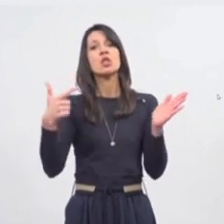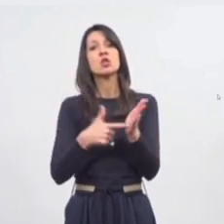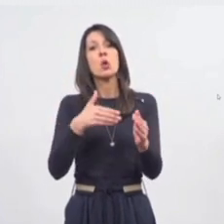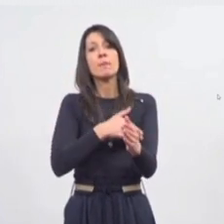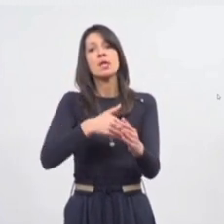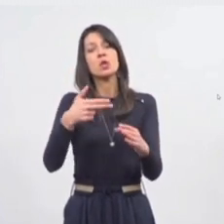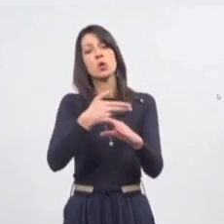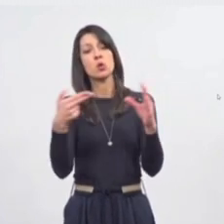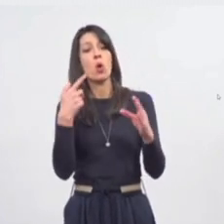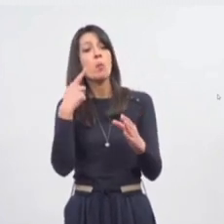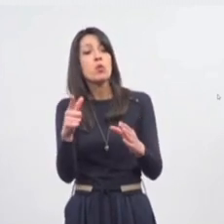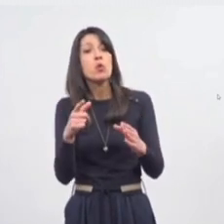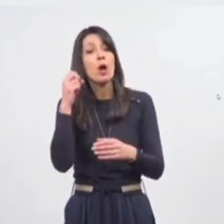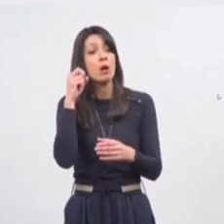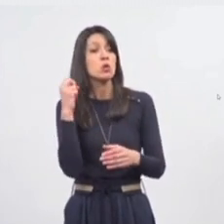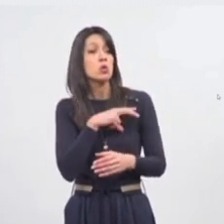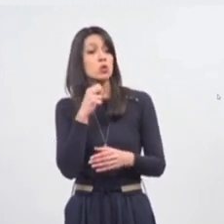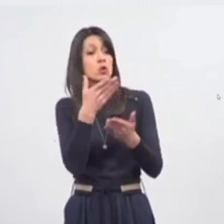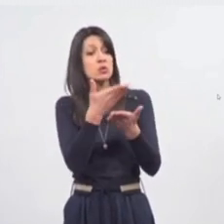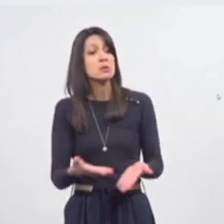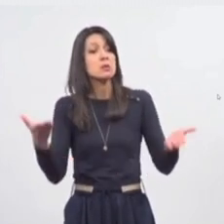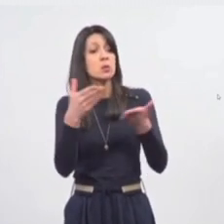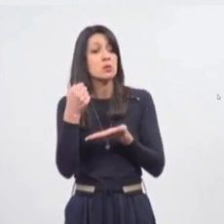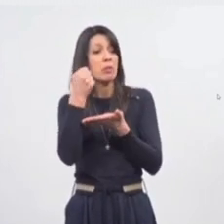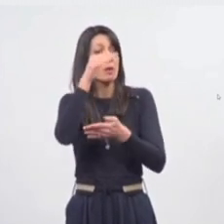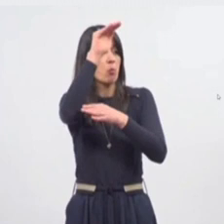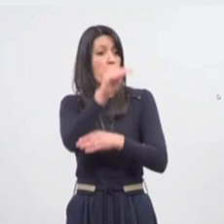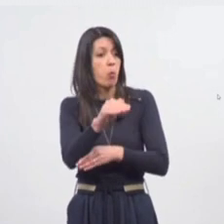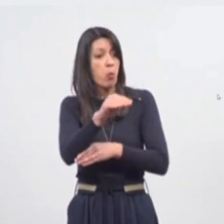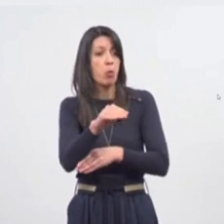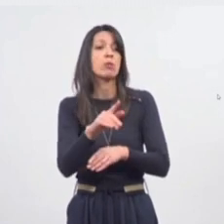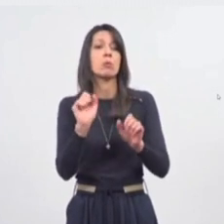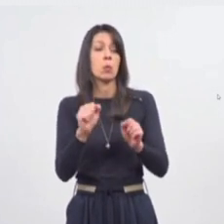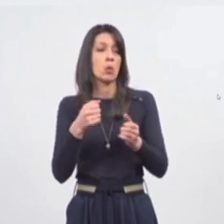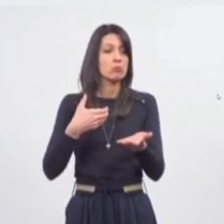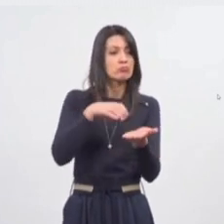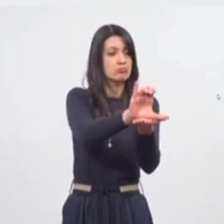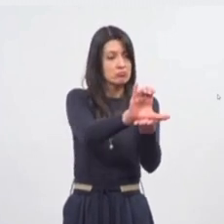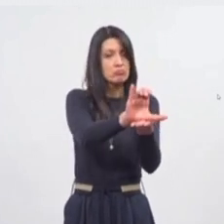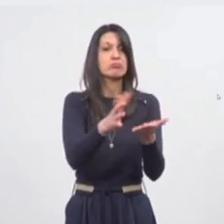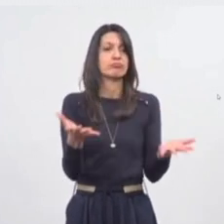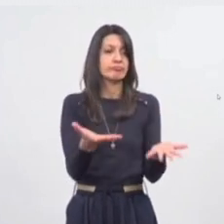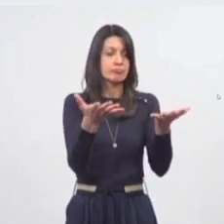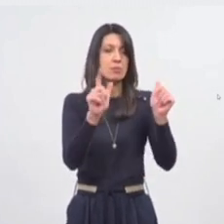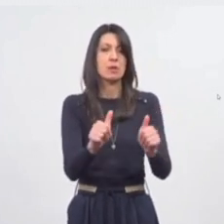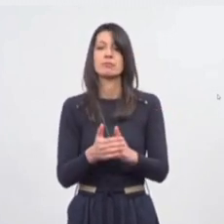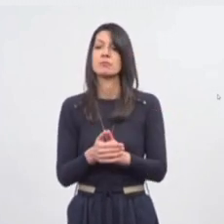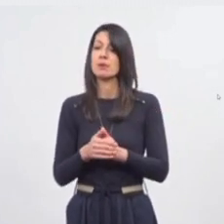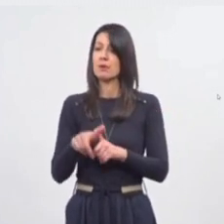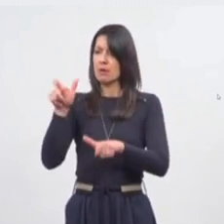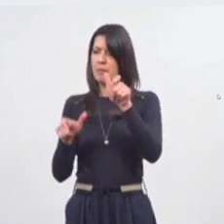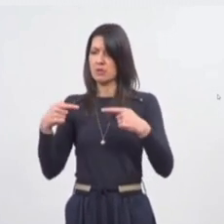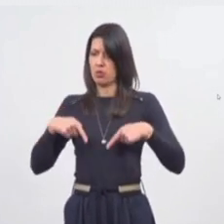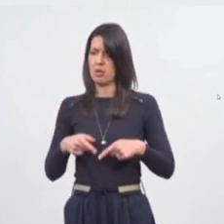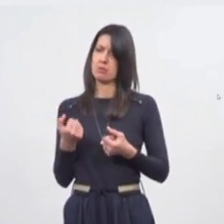patrimoine ukrainien et de ses professionnels. J'avais proposé à mes homologues, à l'occasion de cette